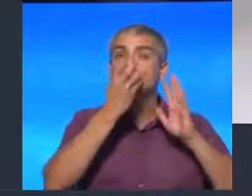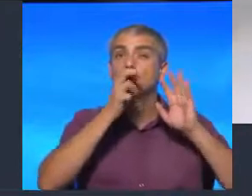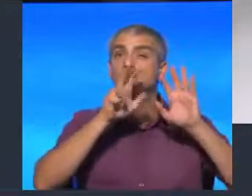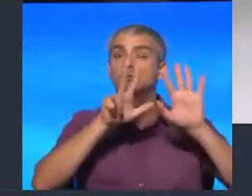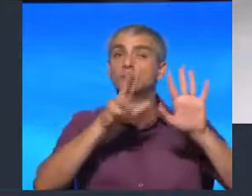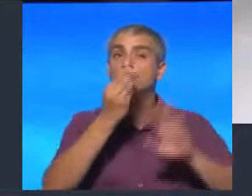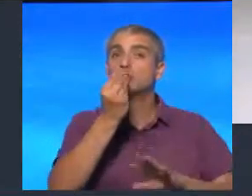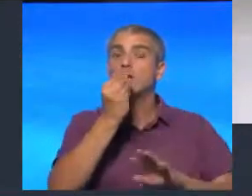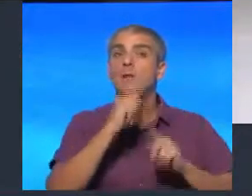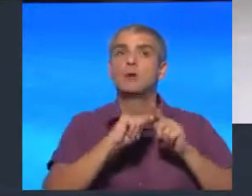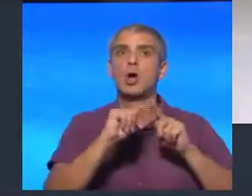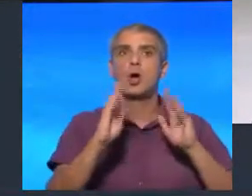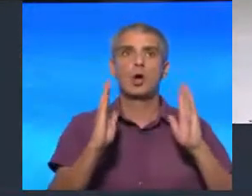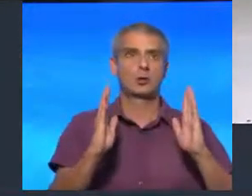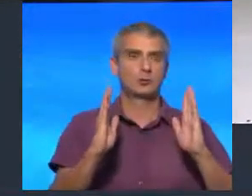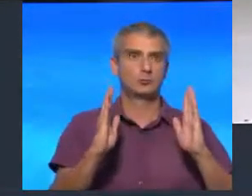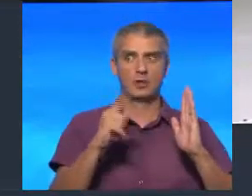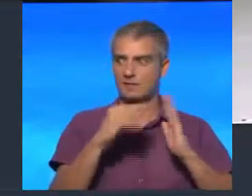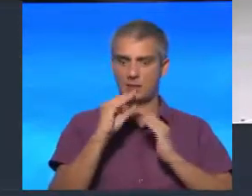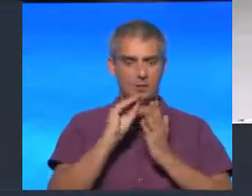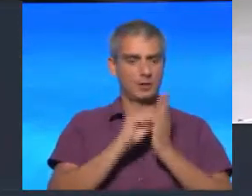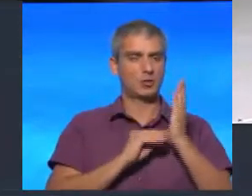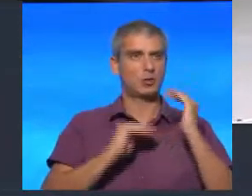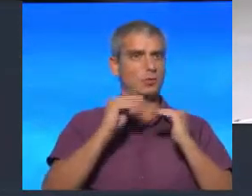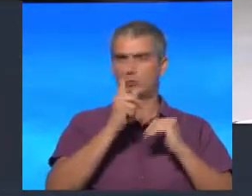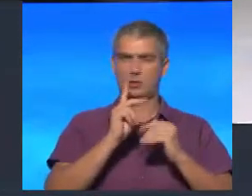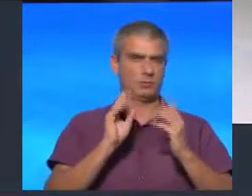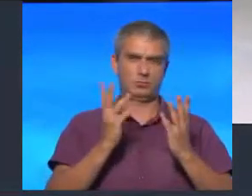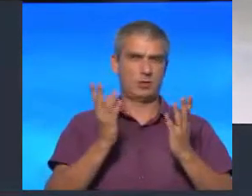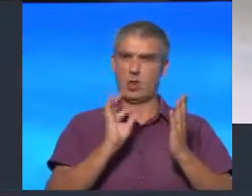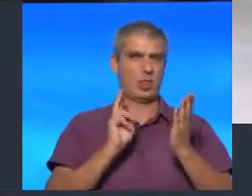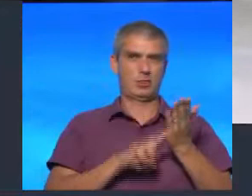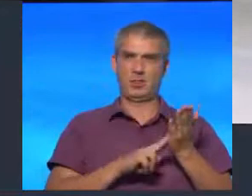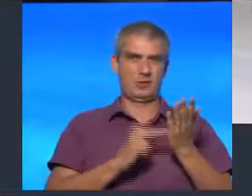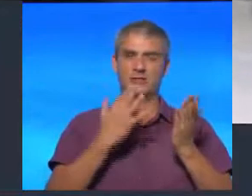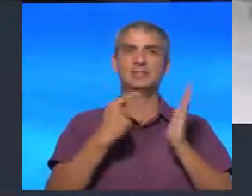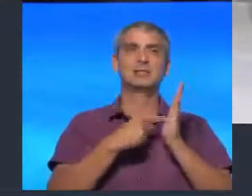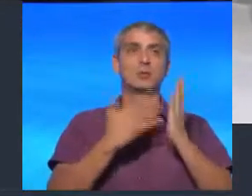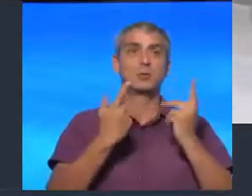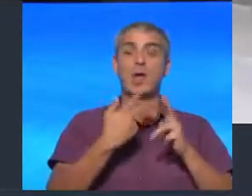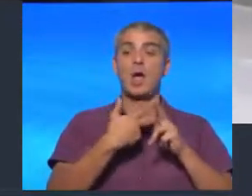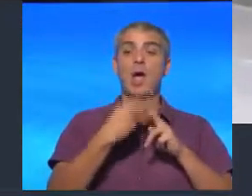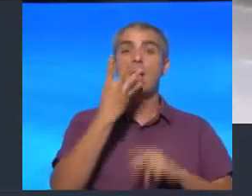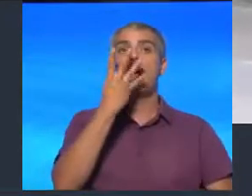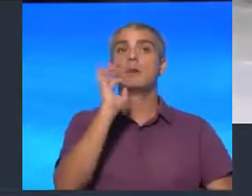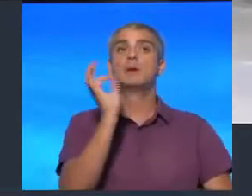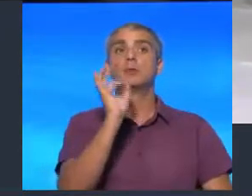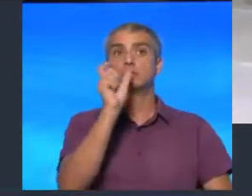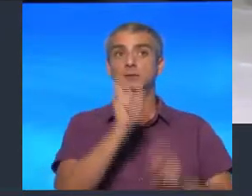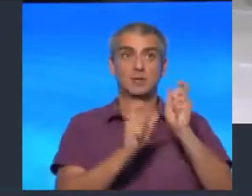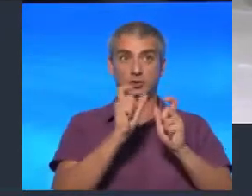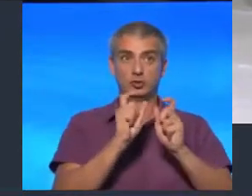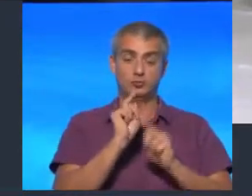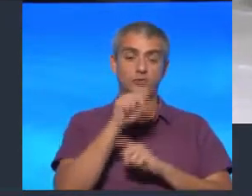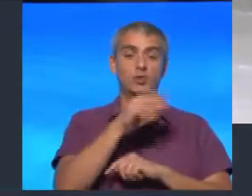5,748 שקלים בחודש. רק שהנתון הממוצע הזה משקר, מכל מיני סיבות. קודם כל, רק ל-40% מהאנשים שהגיעו